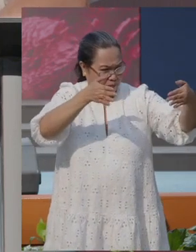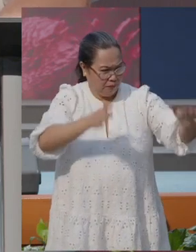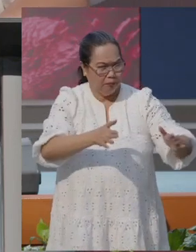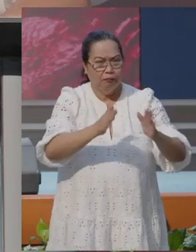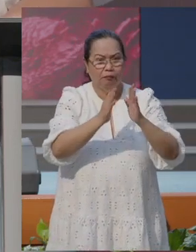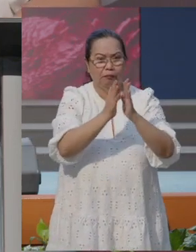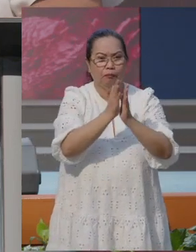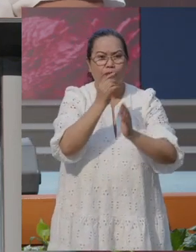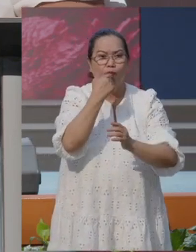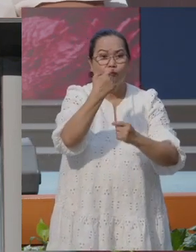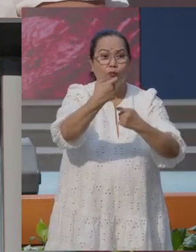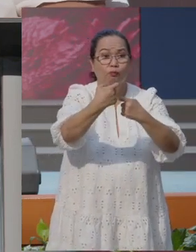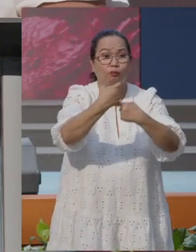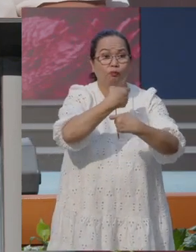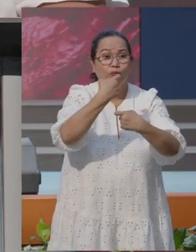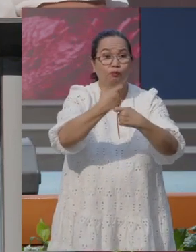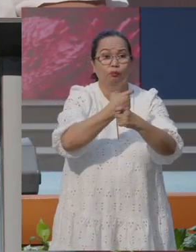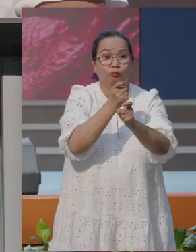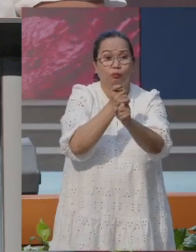who persecute you.